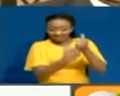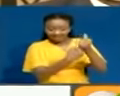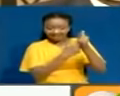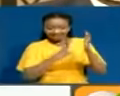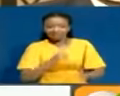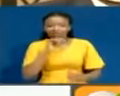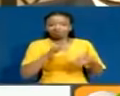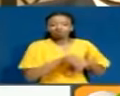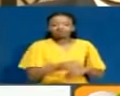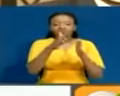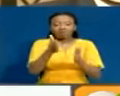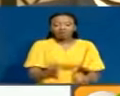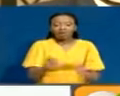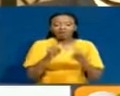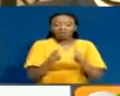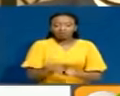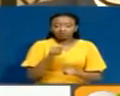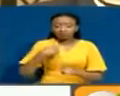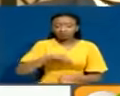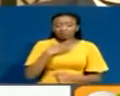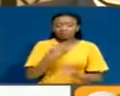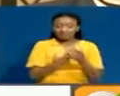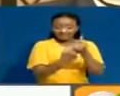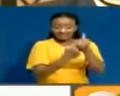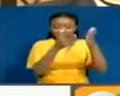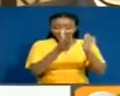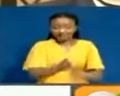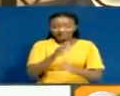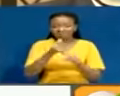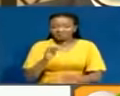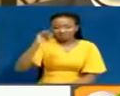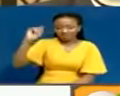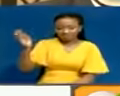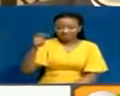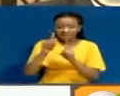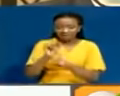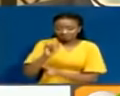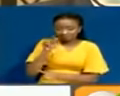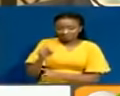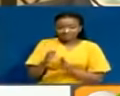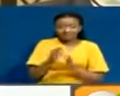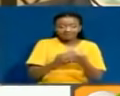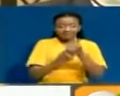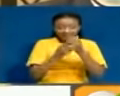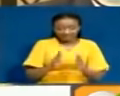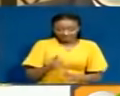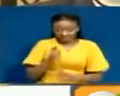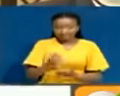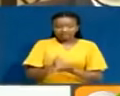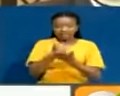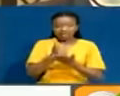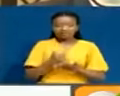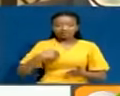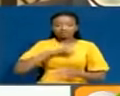the mountain, and I'm sure because that partnership we know produce independence,